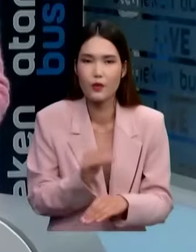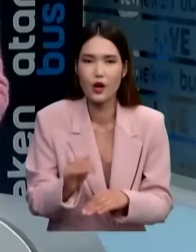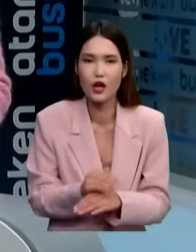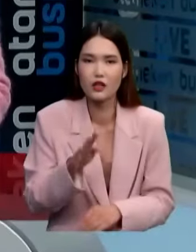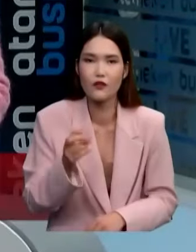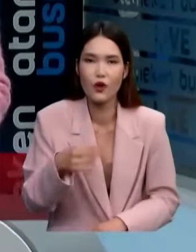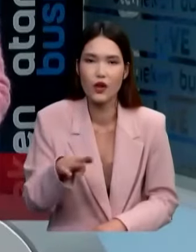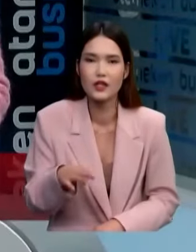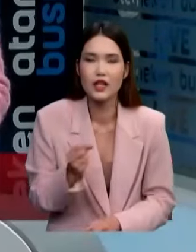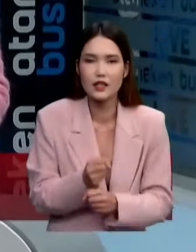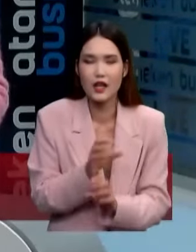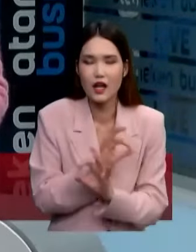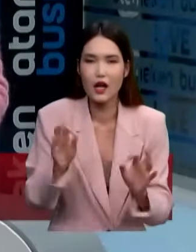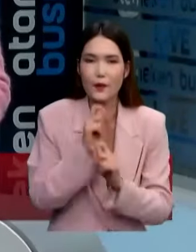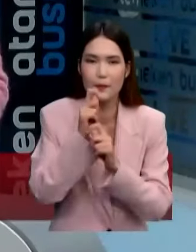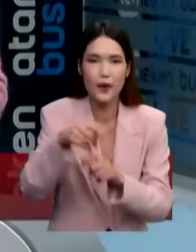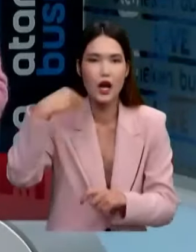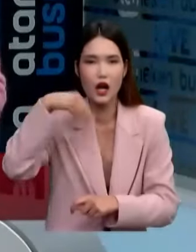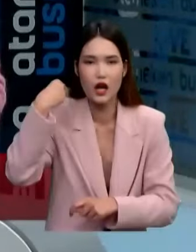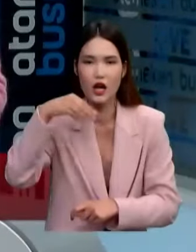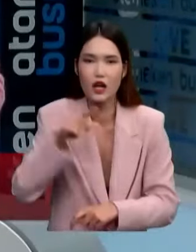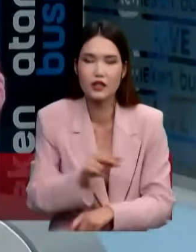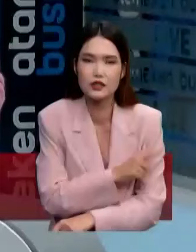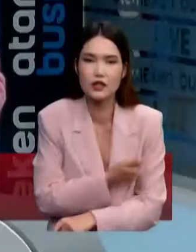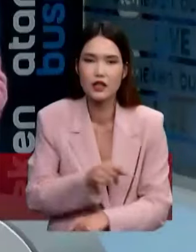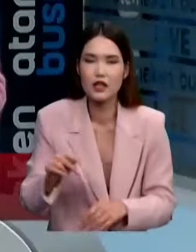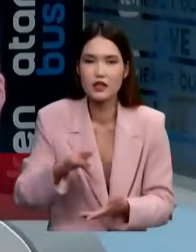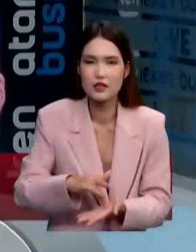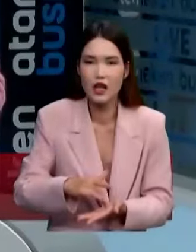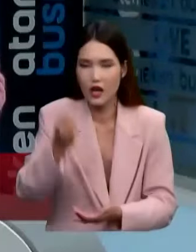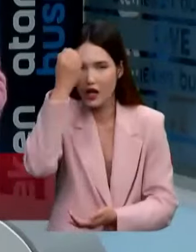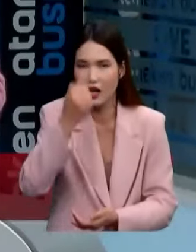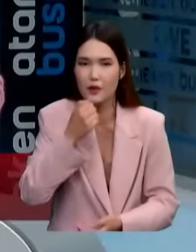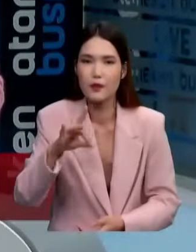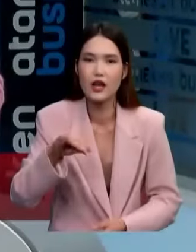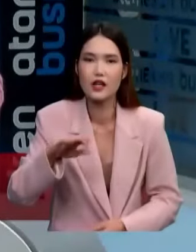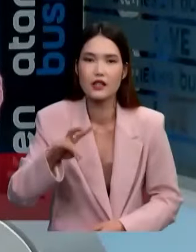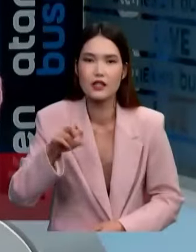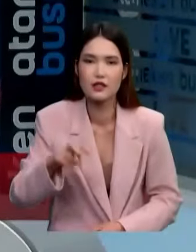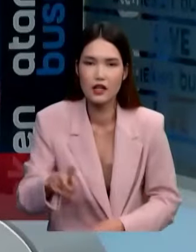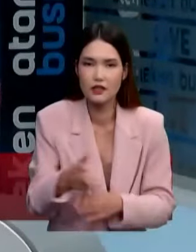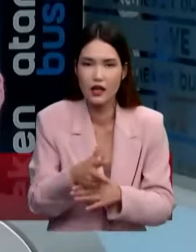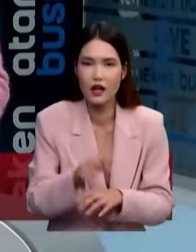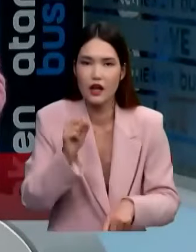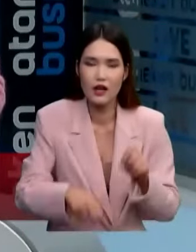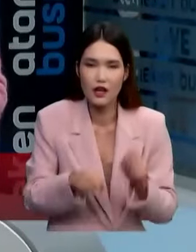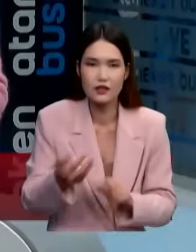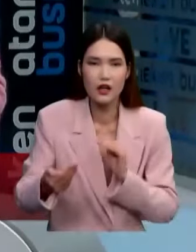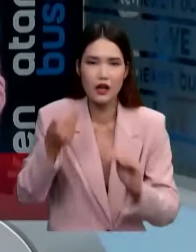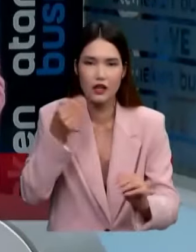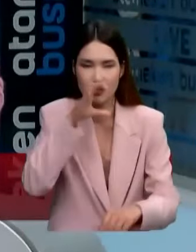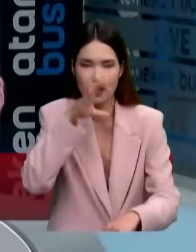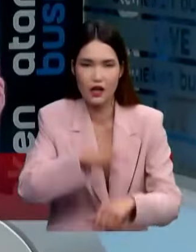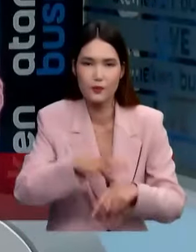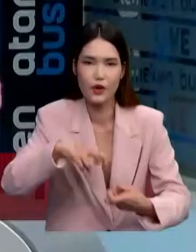Благотворительный фонд сделал замечательный подарок Актюбинскому перинатальному центру. Благодаря ретинальной камере теперь стало возможным раннее